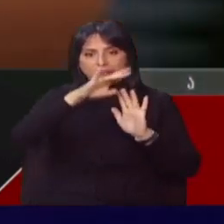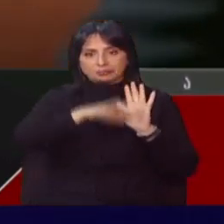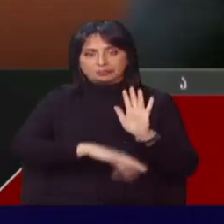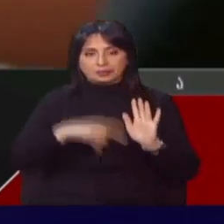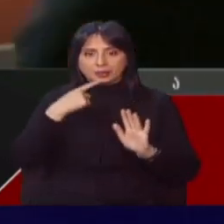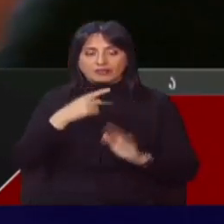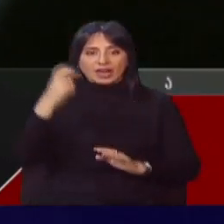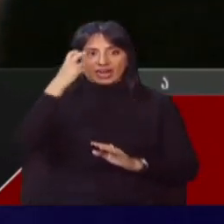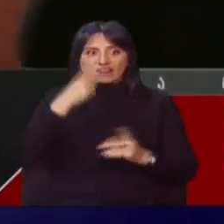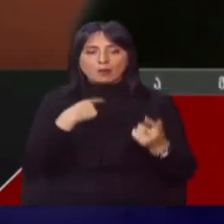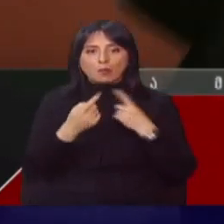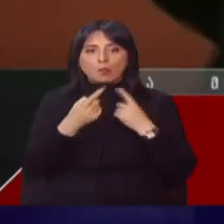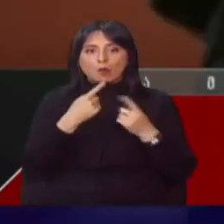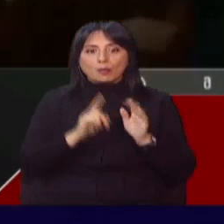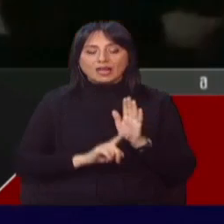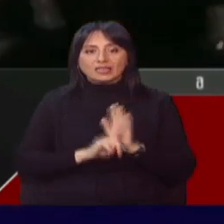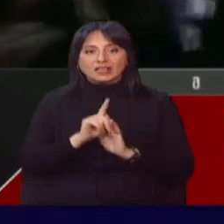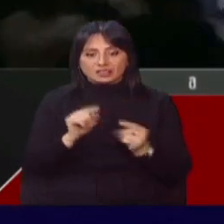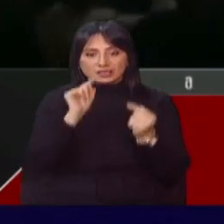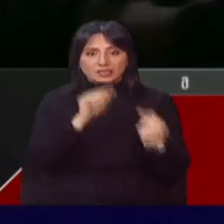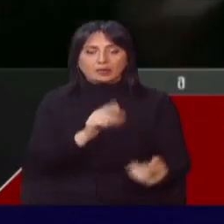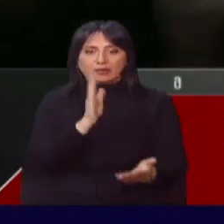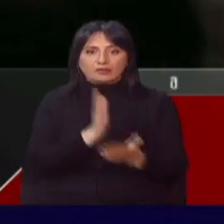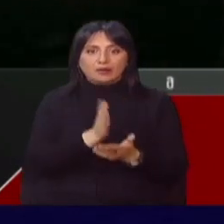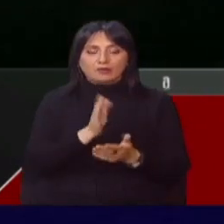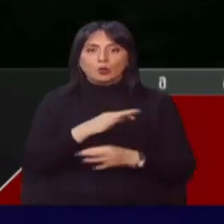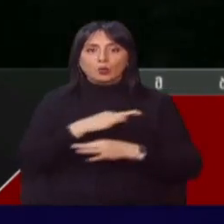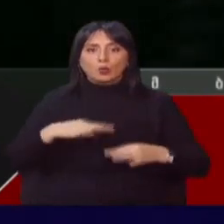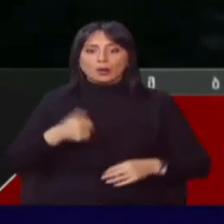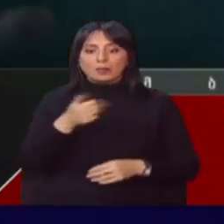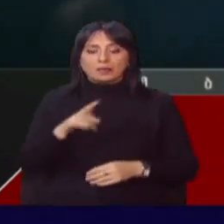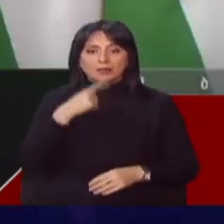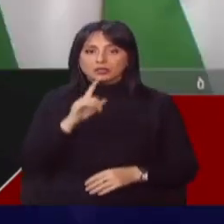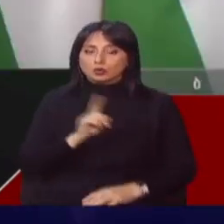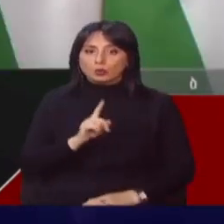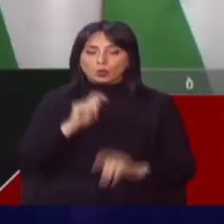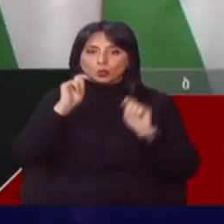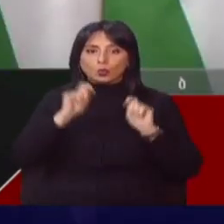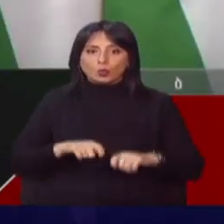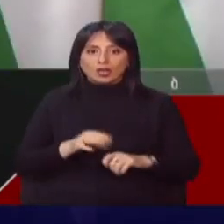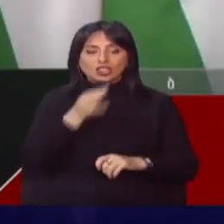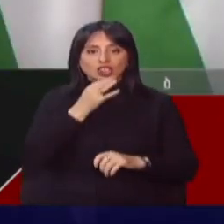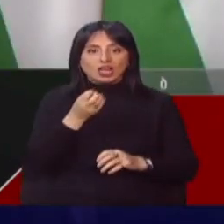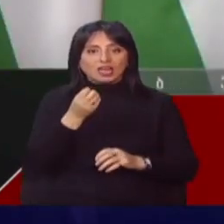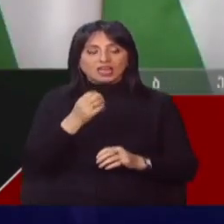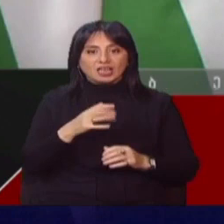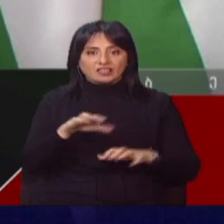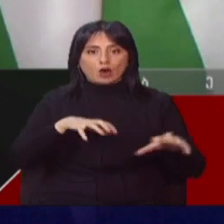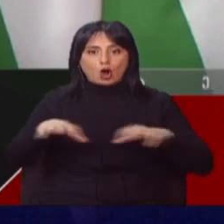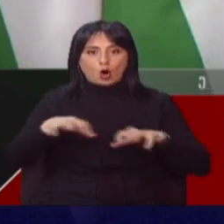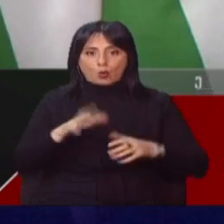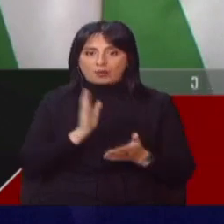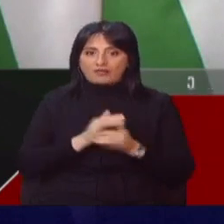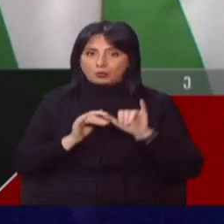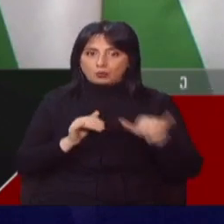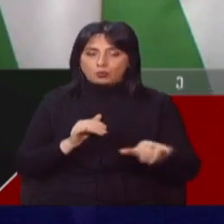გამოც კიევთან მოლაპარაკებების დაწყების წინააღმდეგია. უნგრეთის პრემიერი ამბობს, რომ უკრაინა ჯერ კიდევ კორუმპირებული